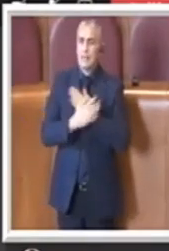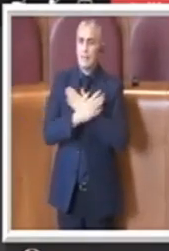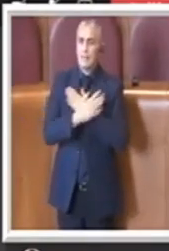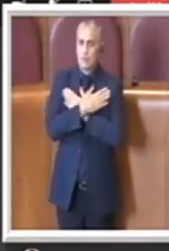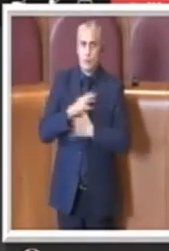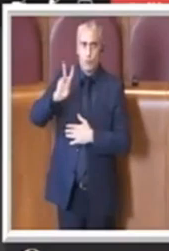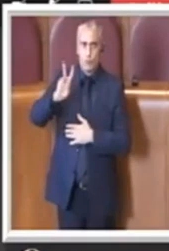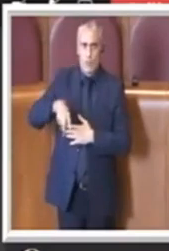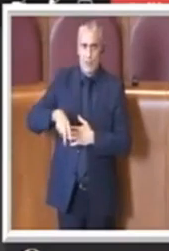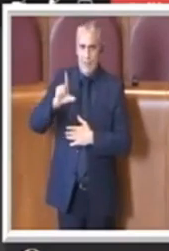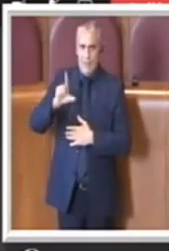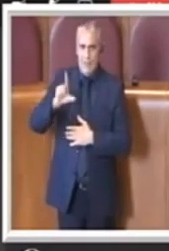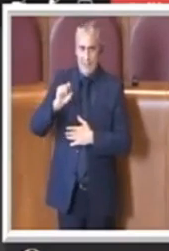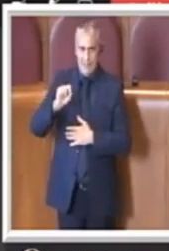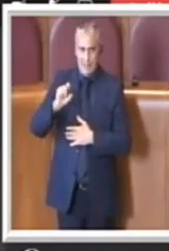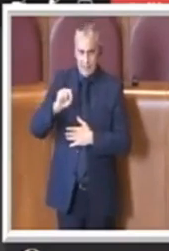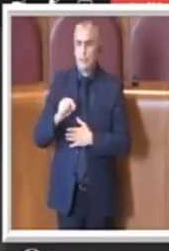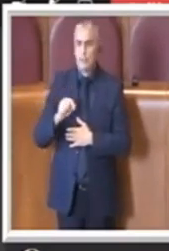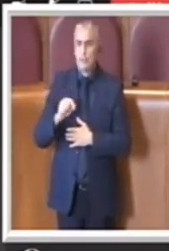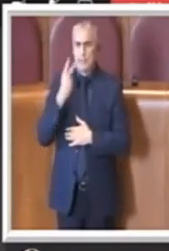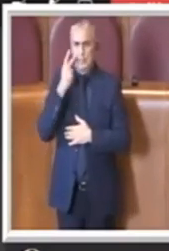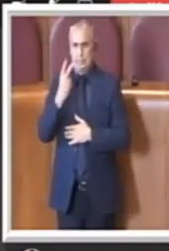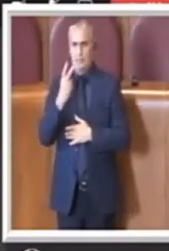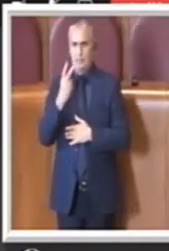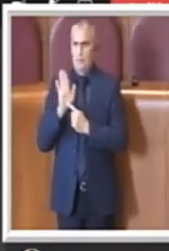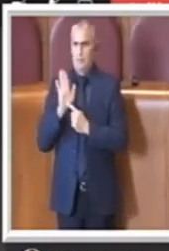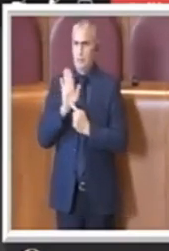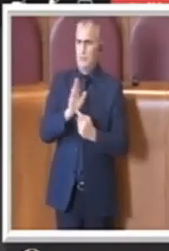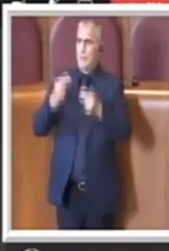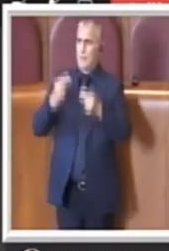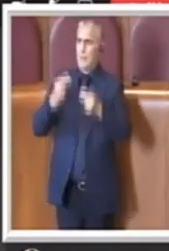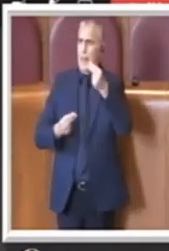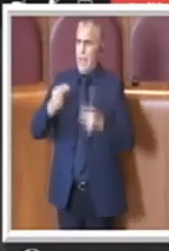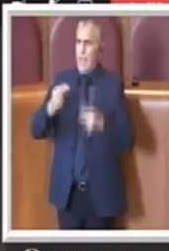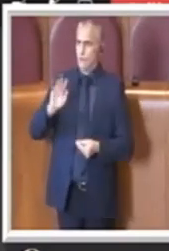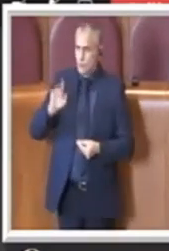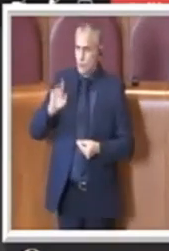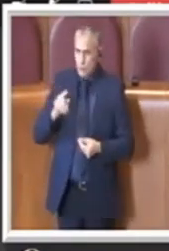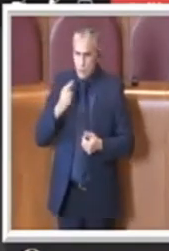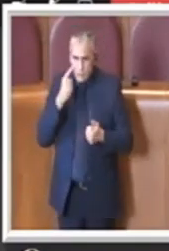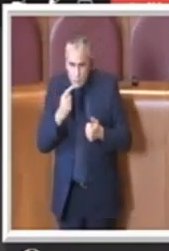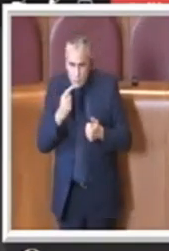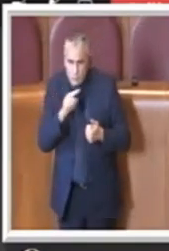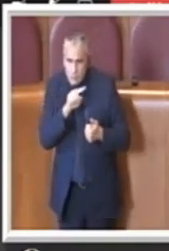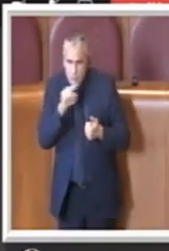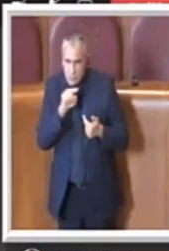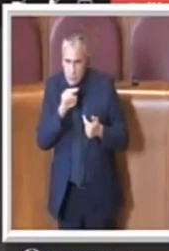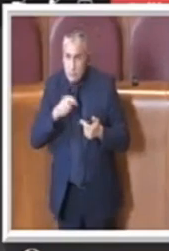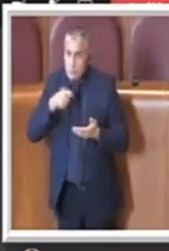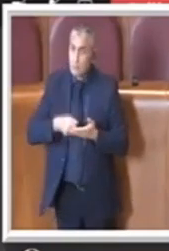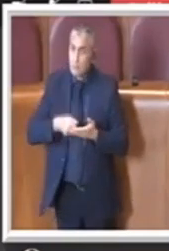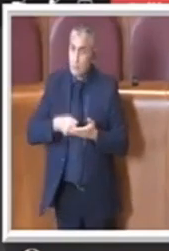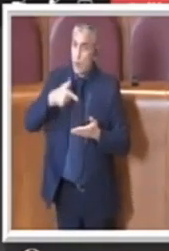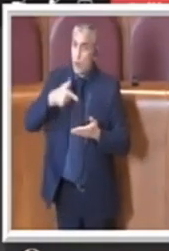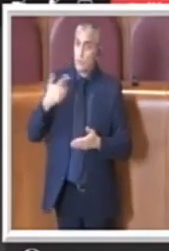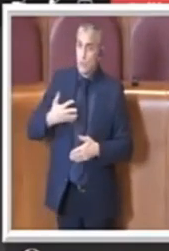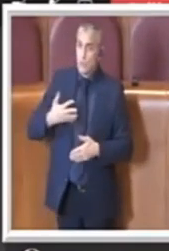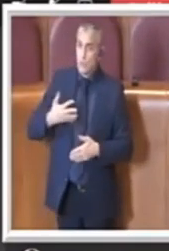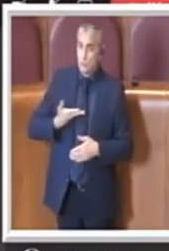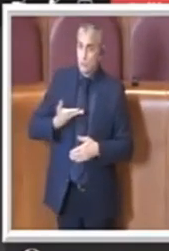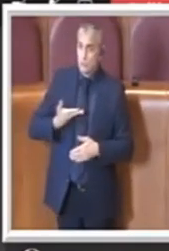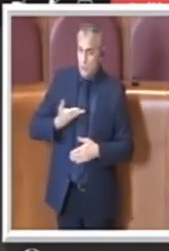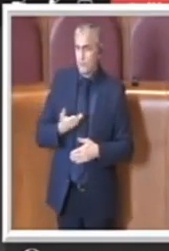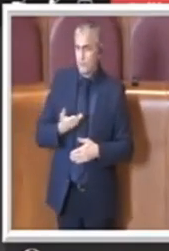e ci sono dette delle cose assolutamente importanti allora innanzitutto